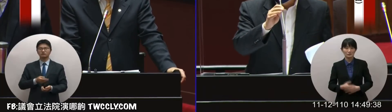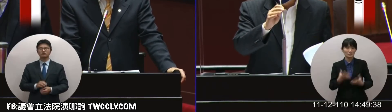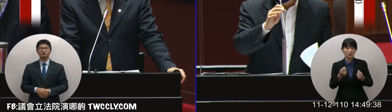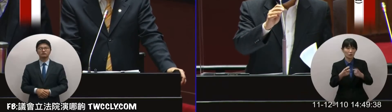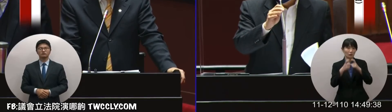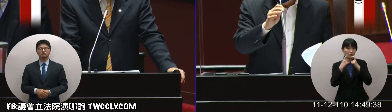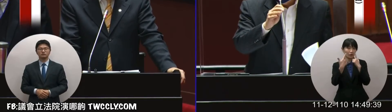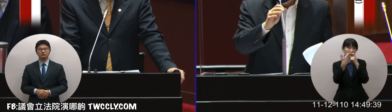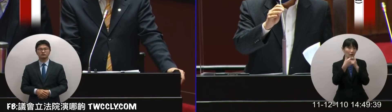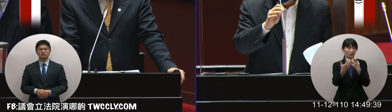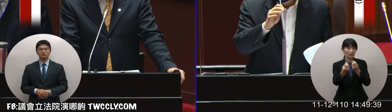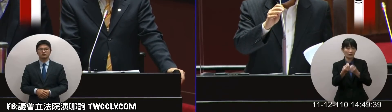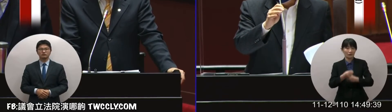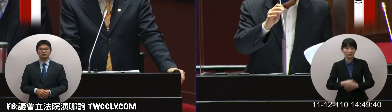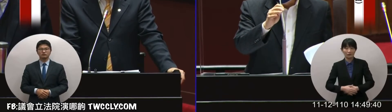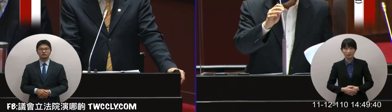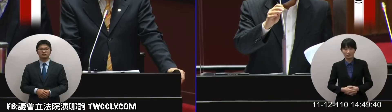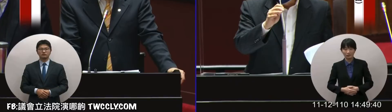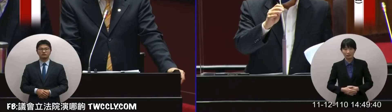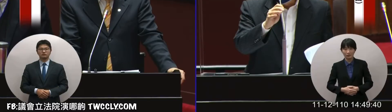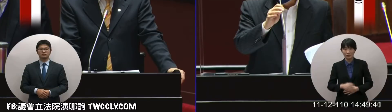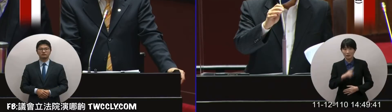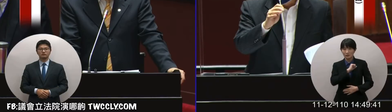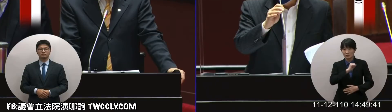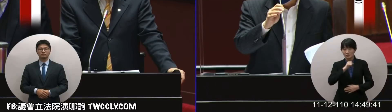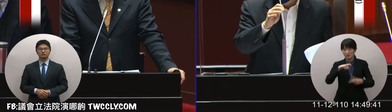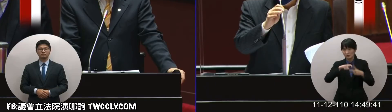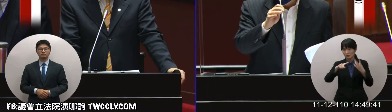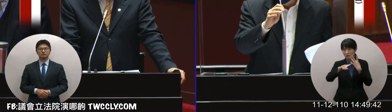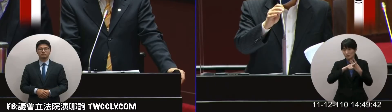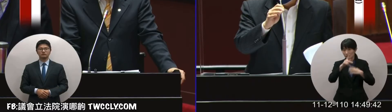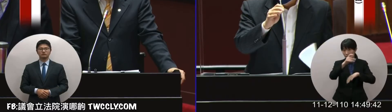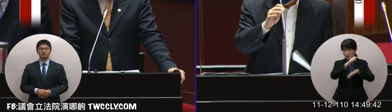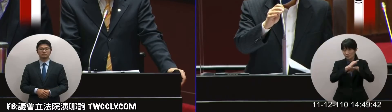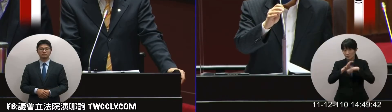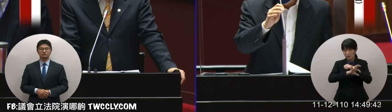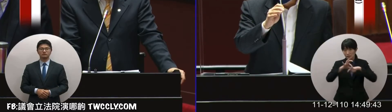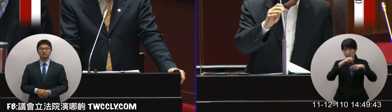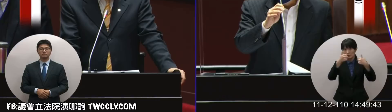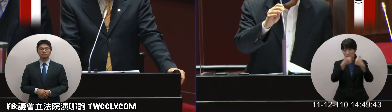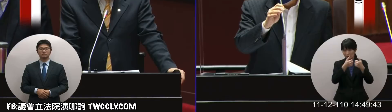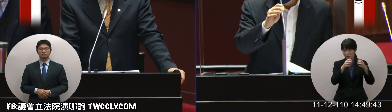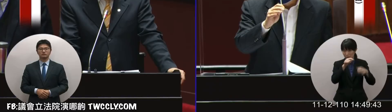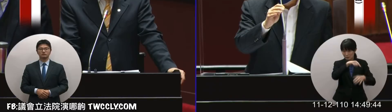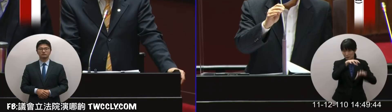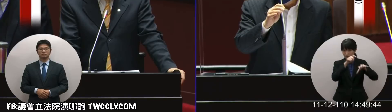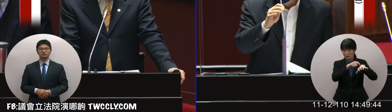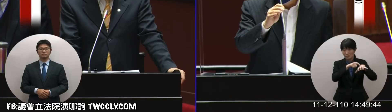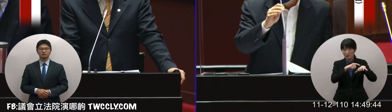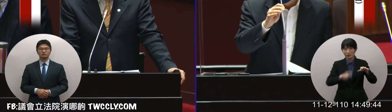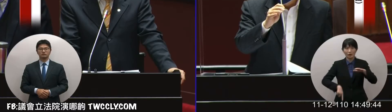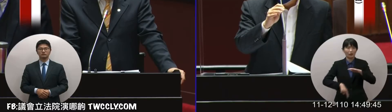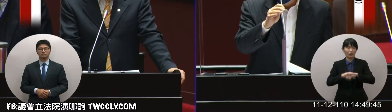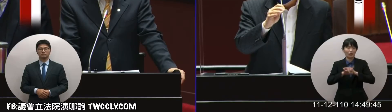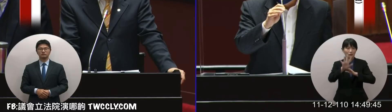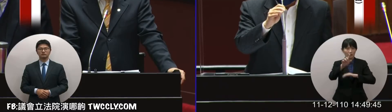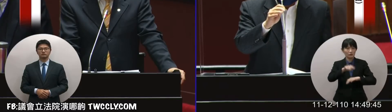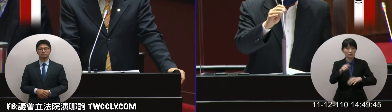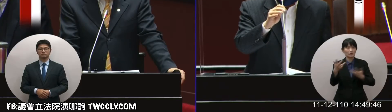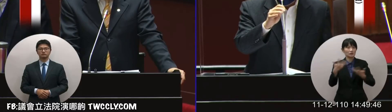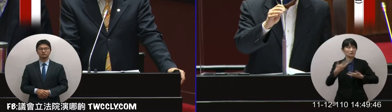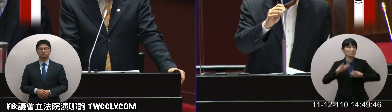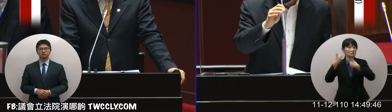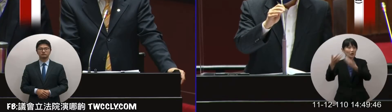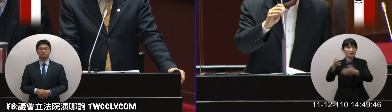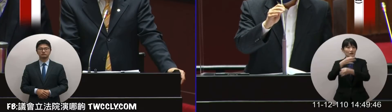答我哦，就是自强工业科学基金会哈，他违反这部分，因为你移到经济部去，你是